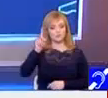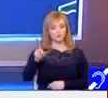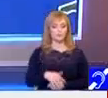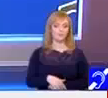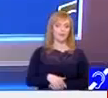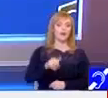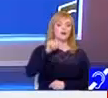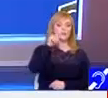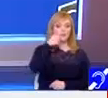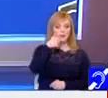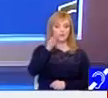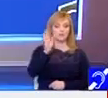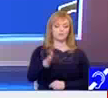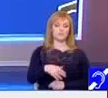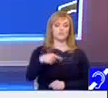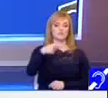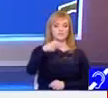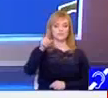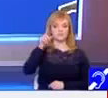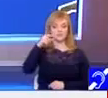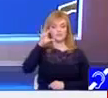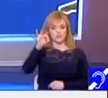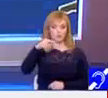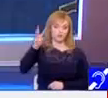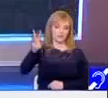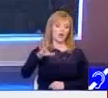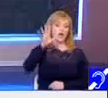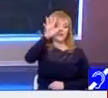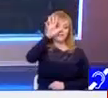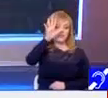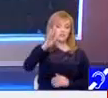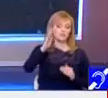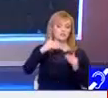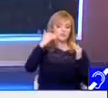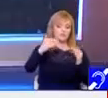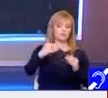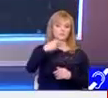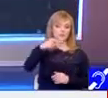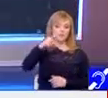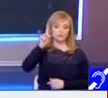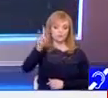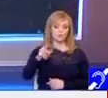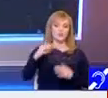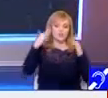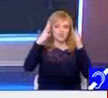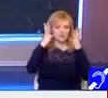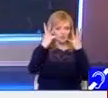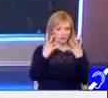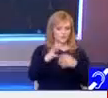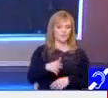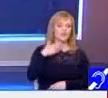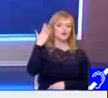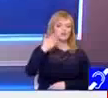Mâine valorile vor varia între 0 și 3 grade Celsius. La Chișinău maxima zilei nu va depăși 1 grad, iar cerul va fi mai mult noros.